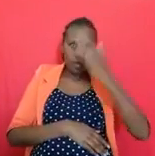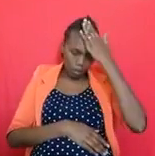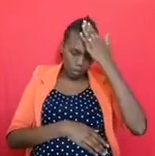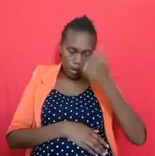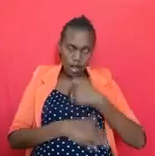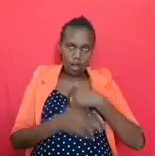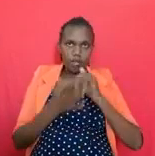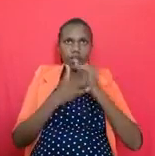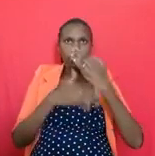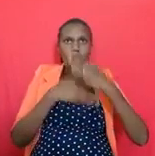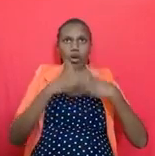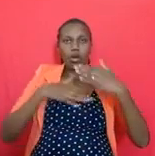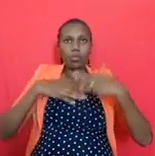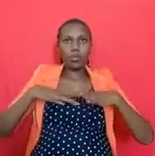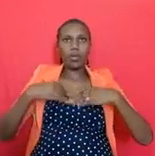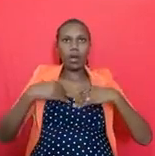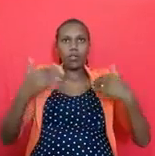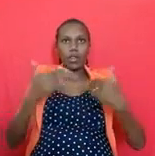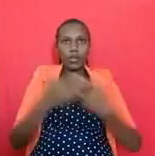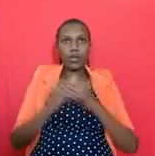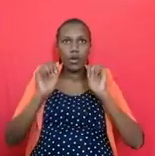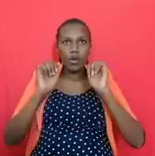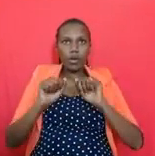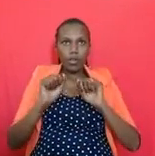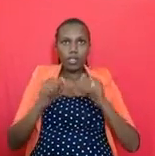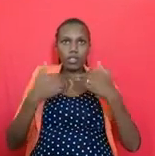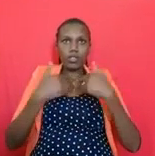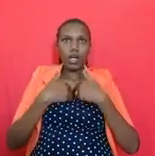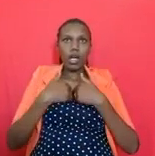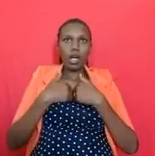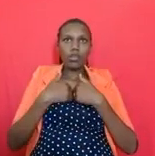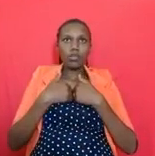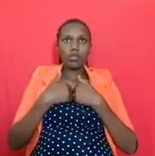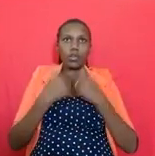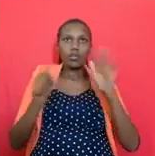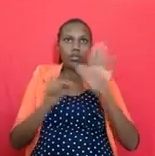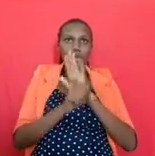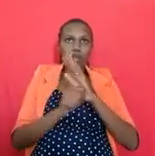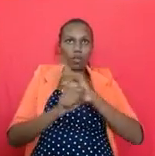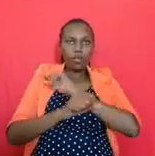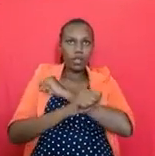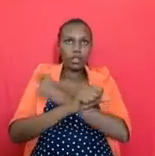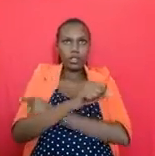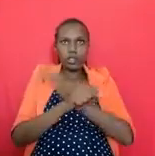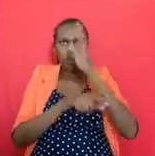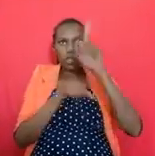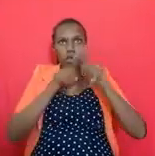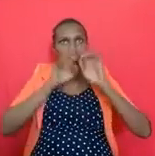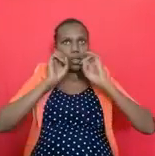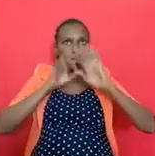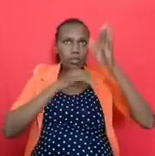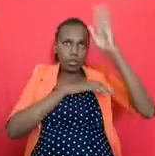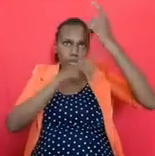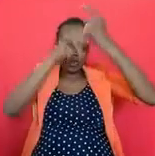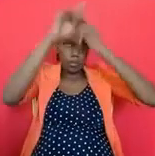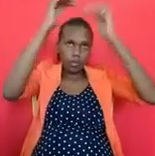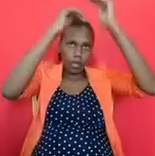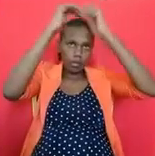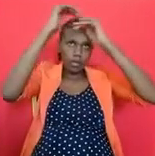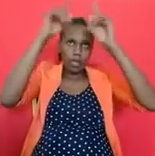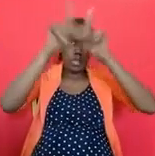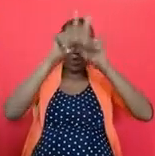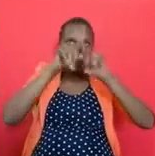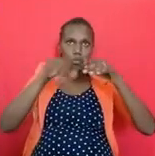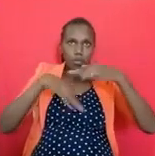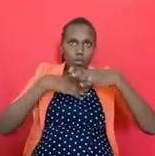ati ithuothe twiyukie gwatanirwe na utheru. Tujirwo muno ni wega waku ona kirathimo giaku kia iguru.